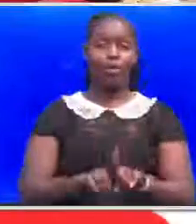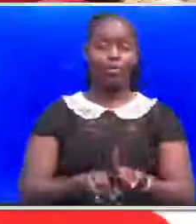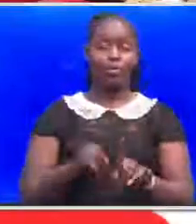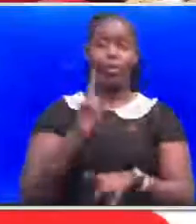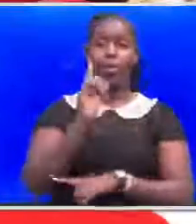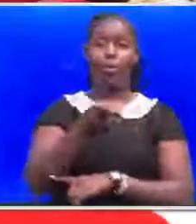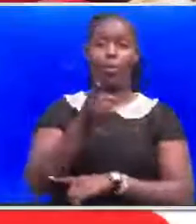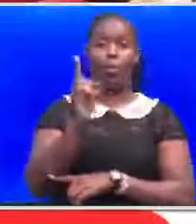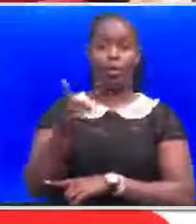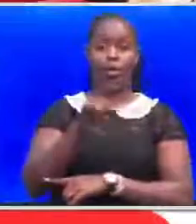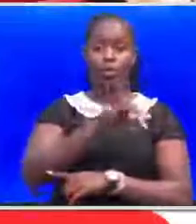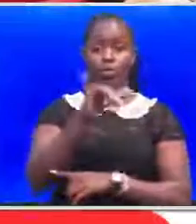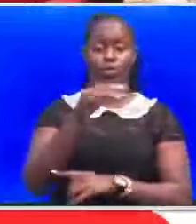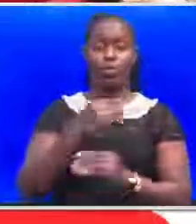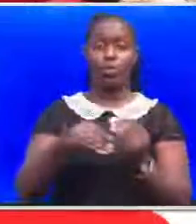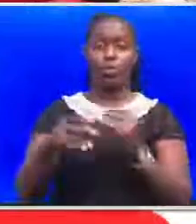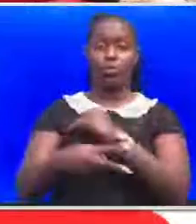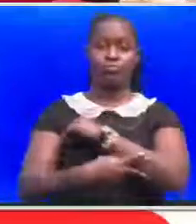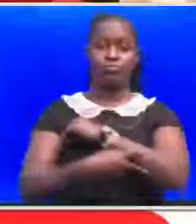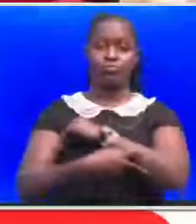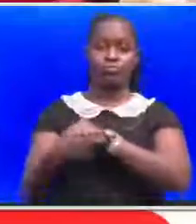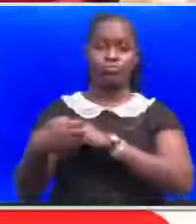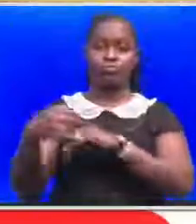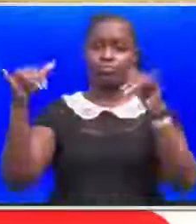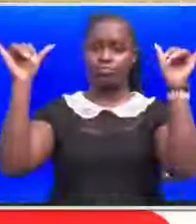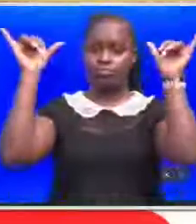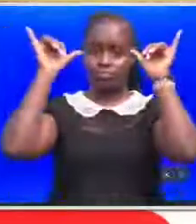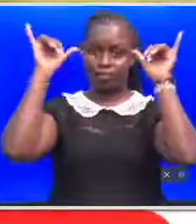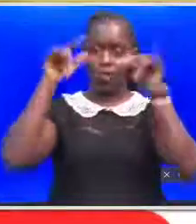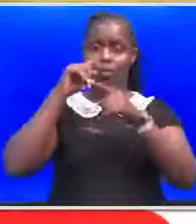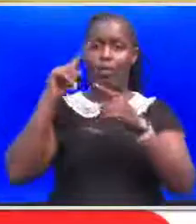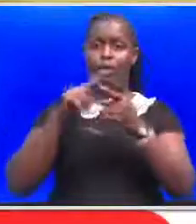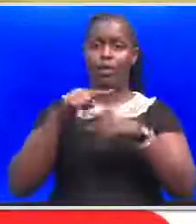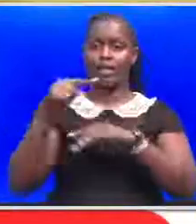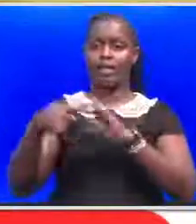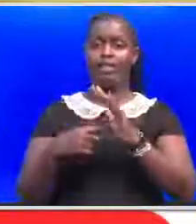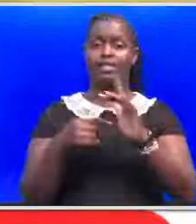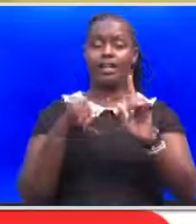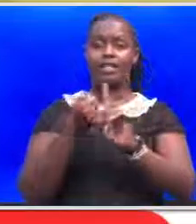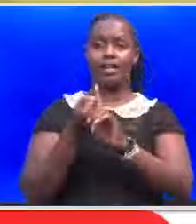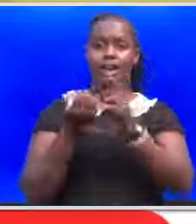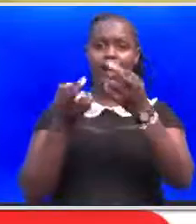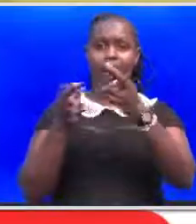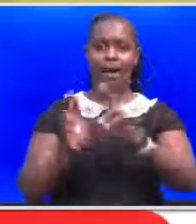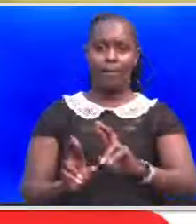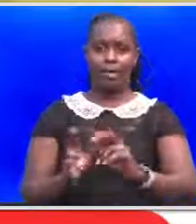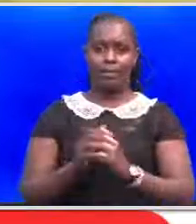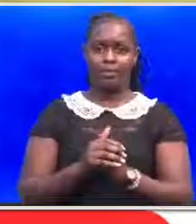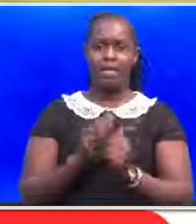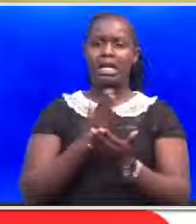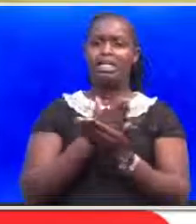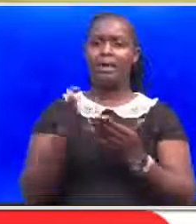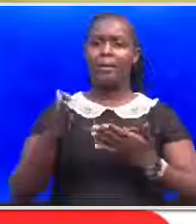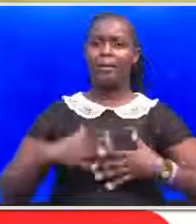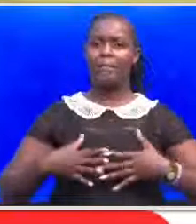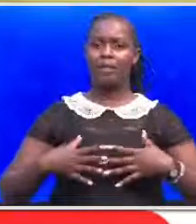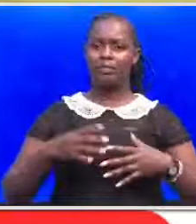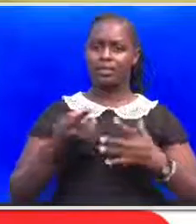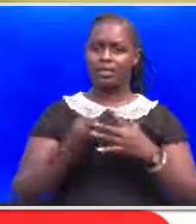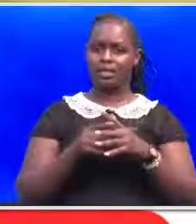kwa wanaoiba mifugo wakati wa mashambulizi hayo. And you know, at times when we take a firm action, decisive